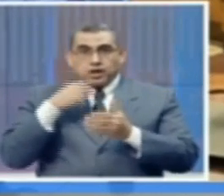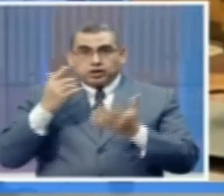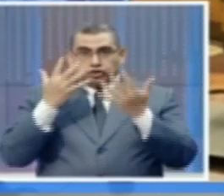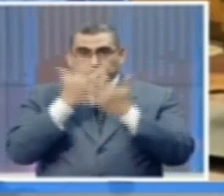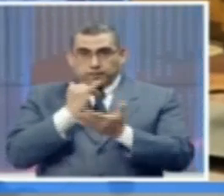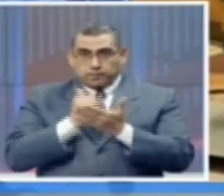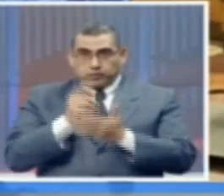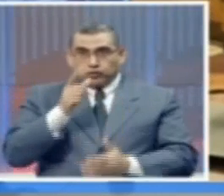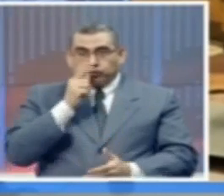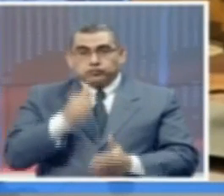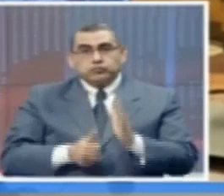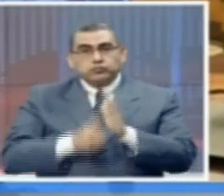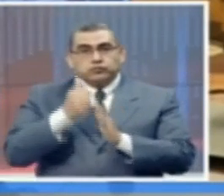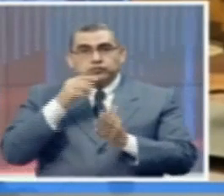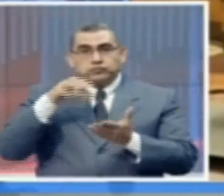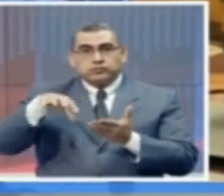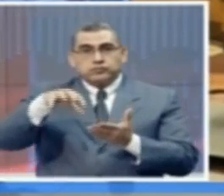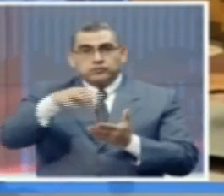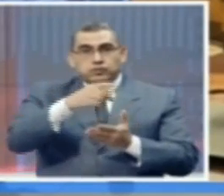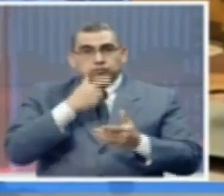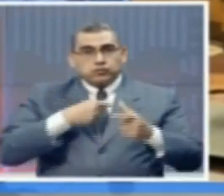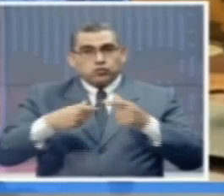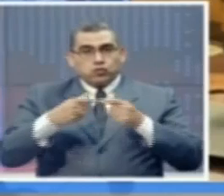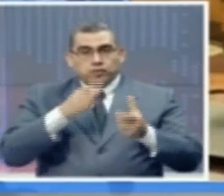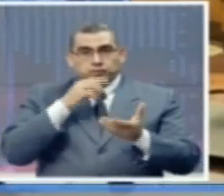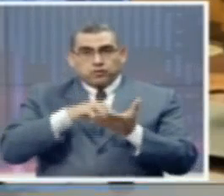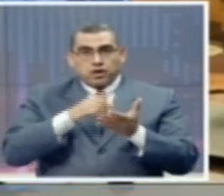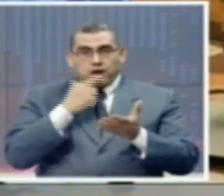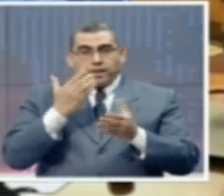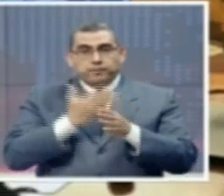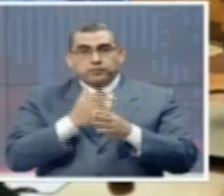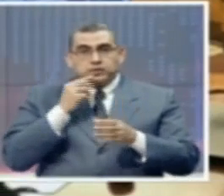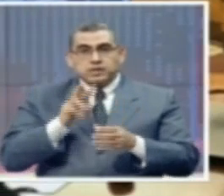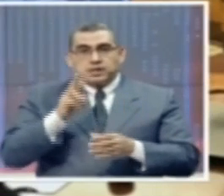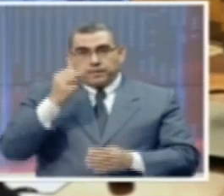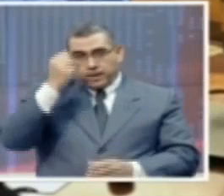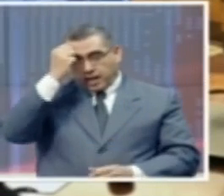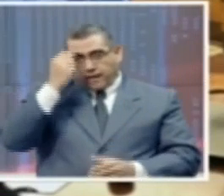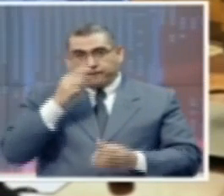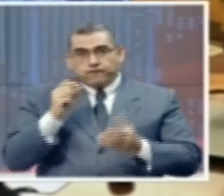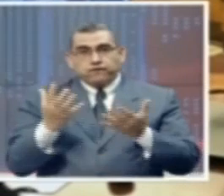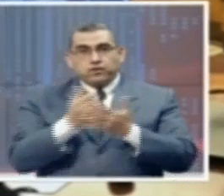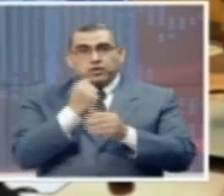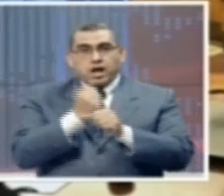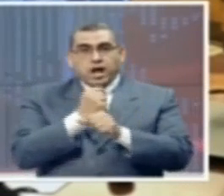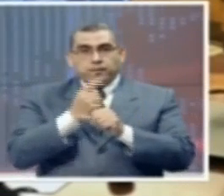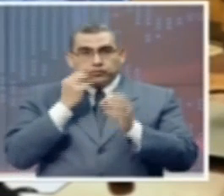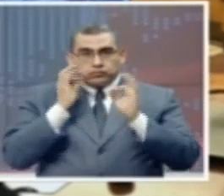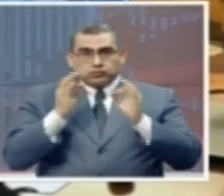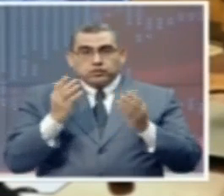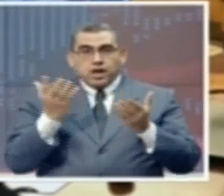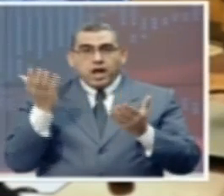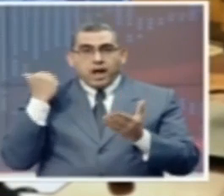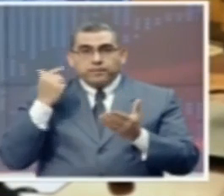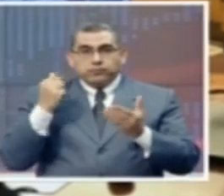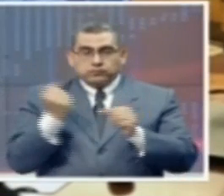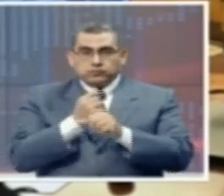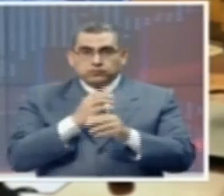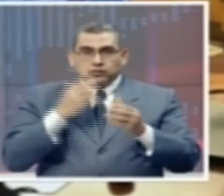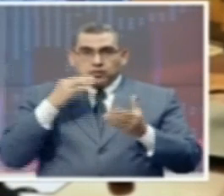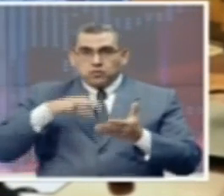للشركة عن نجاح المناطق التكنولوجية في خلق 7000 فرصة عمل مباشرة بعد أن أصبحت